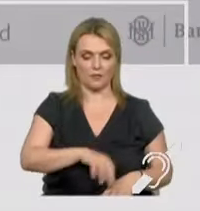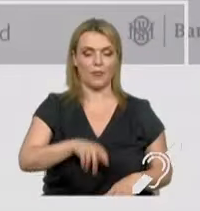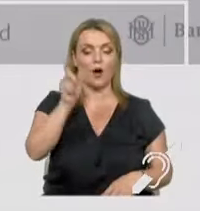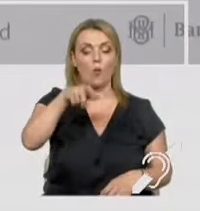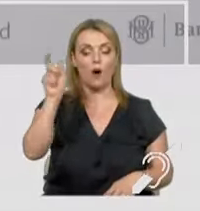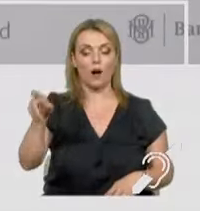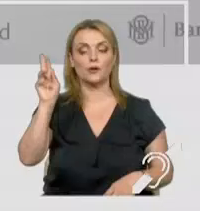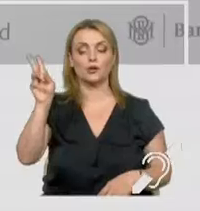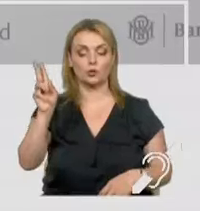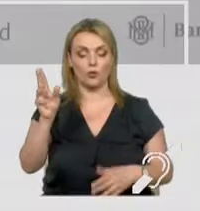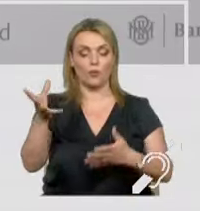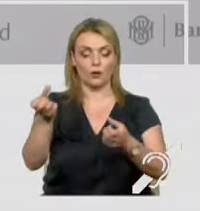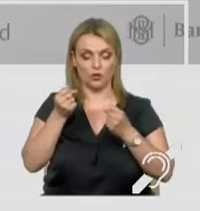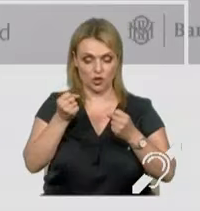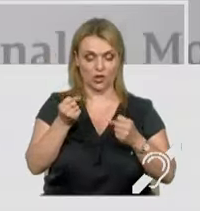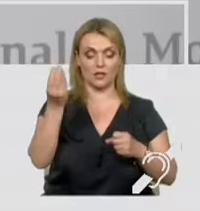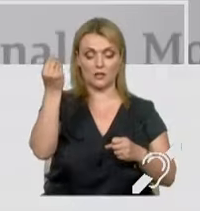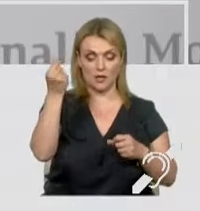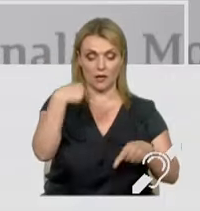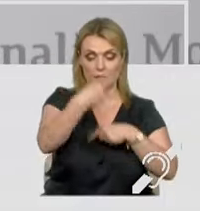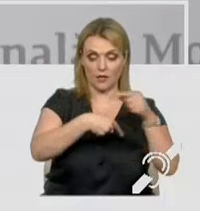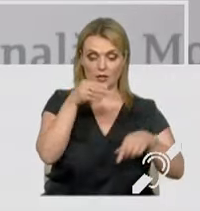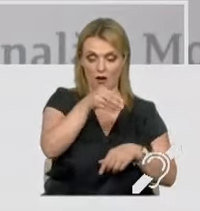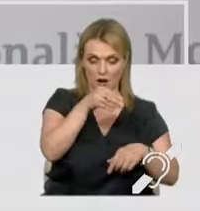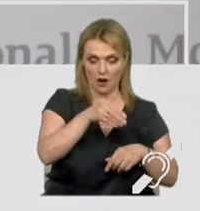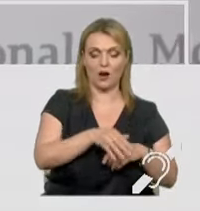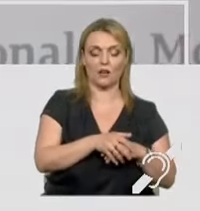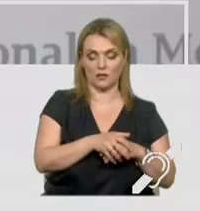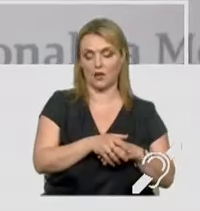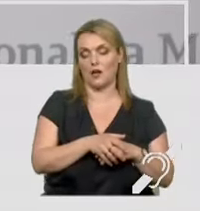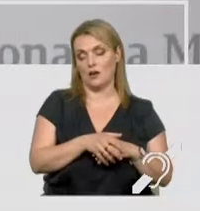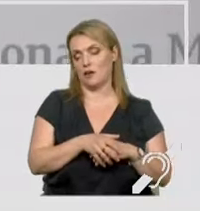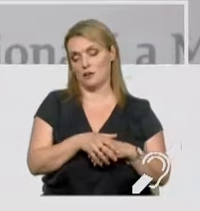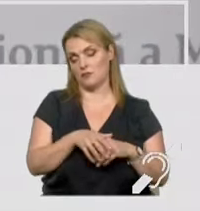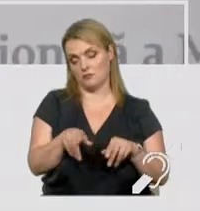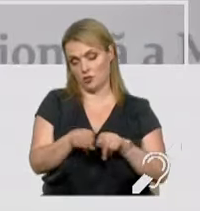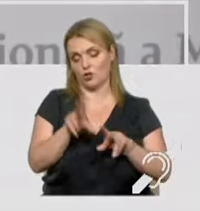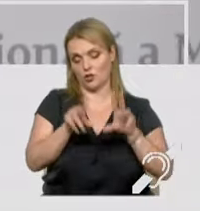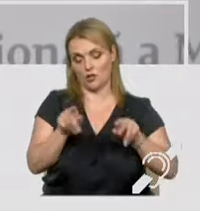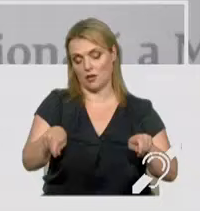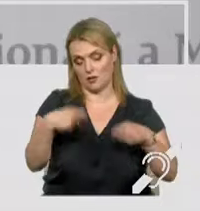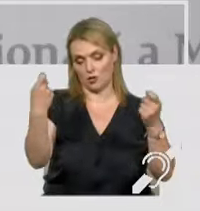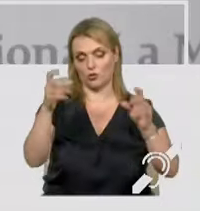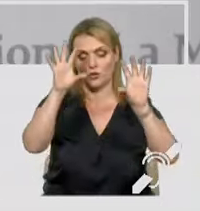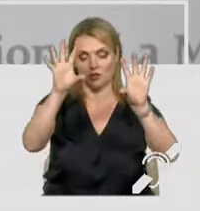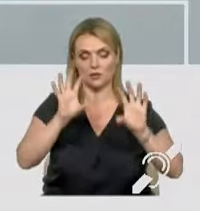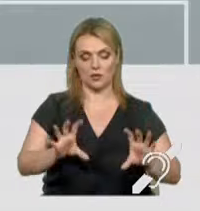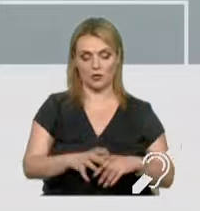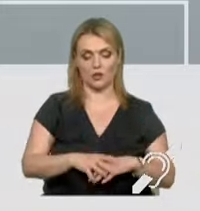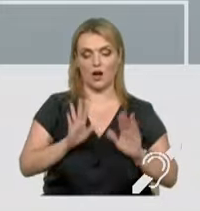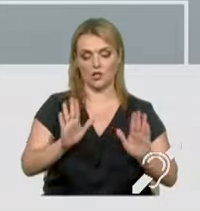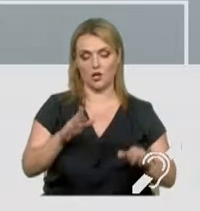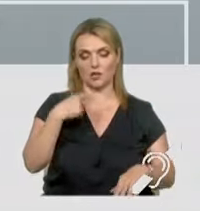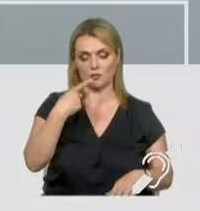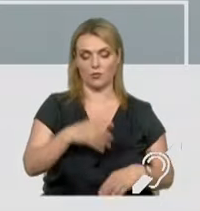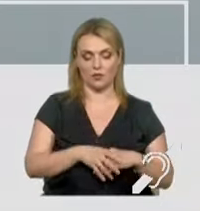primit deja bani prin acest sistem sunt doar partea unui război informațional, a mai spus Dragu. Guvernatorul BNM a atenționat